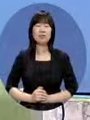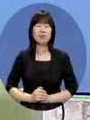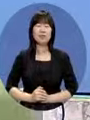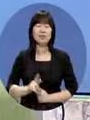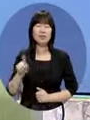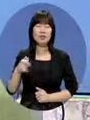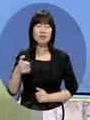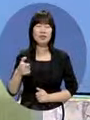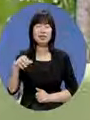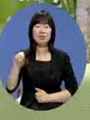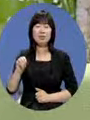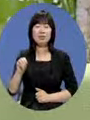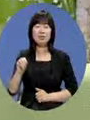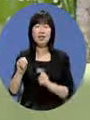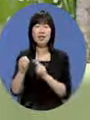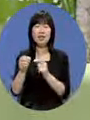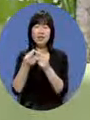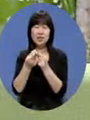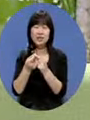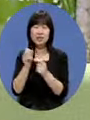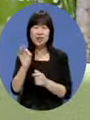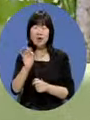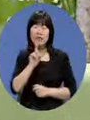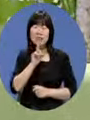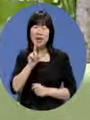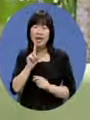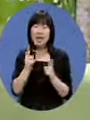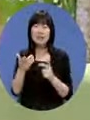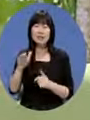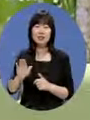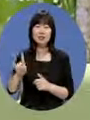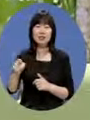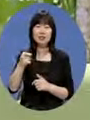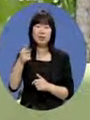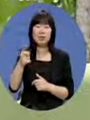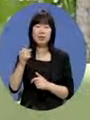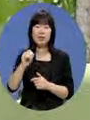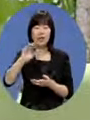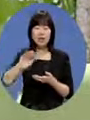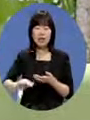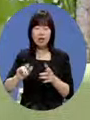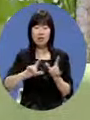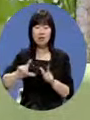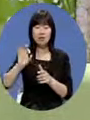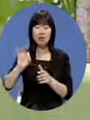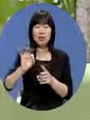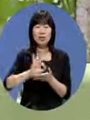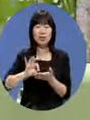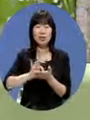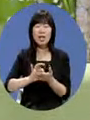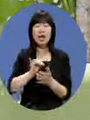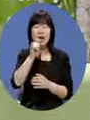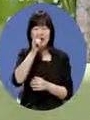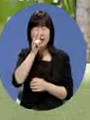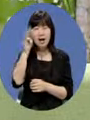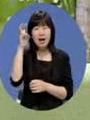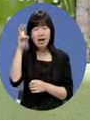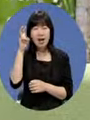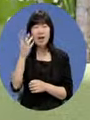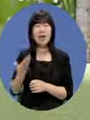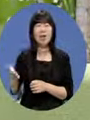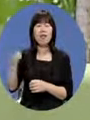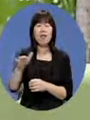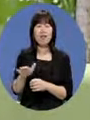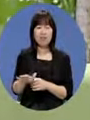150만원이 절대로 작은 돈 라고 얘기하는 건 아니죠 150만원 이하의 생활비를 쓰시는 가정도 많이 있으실 거라고 생각해요